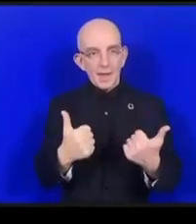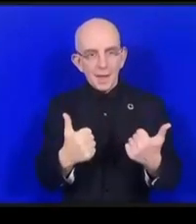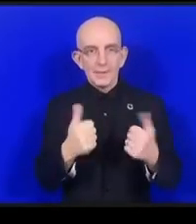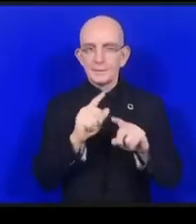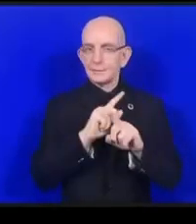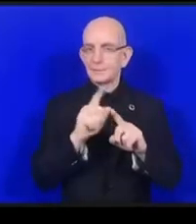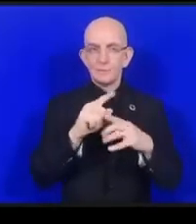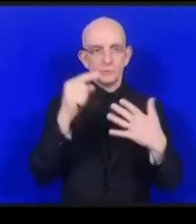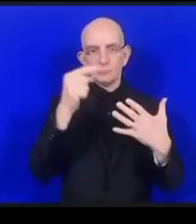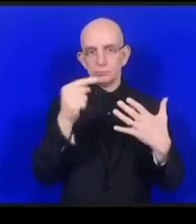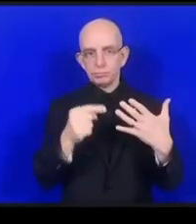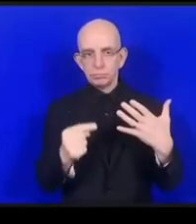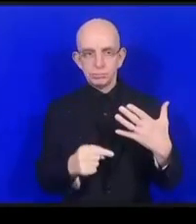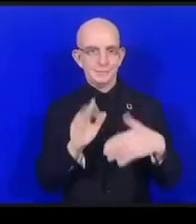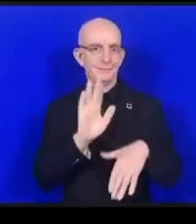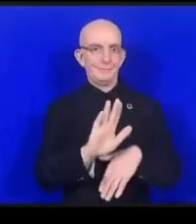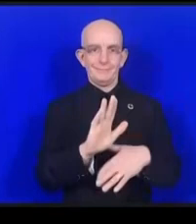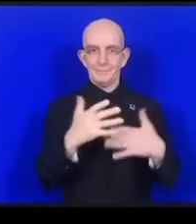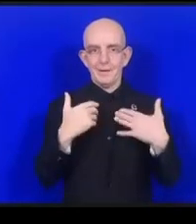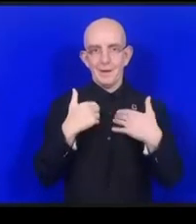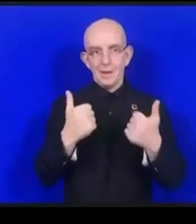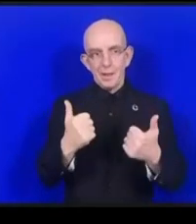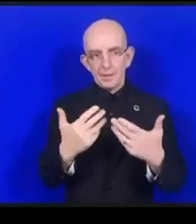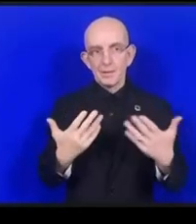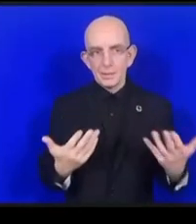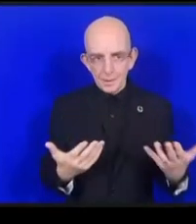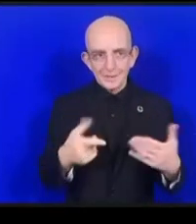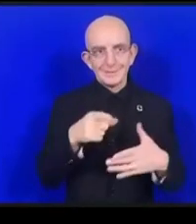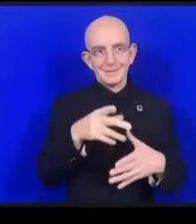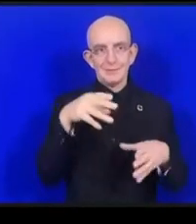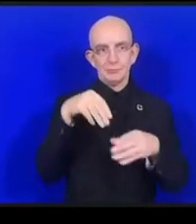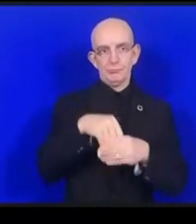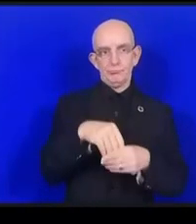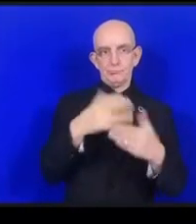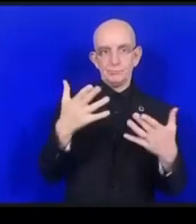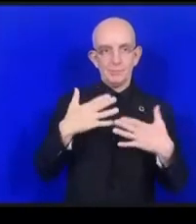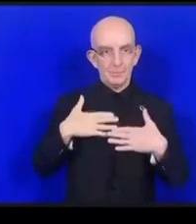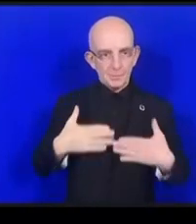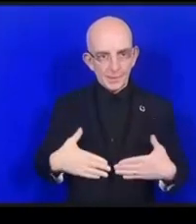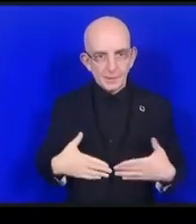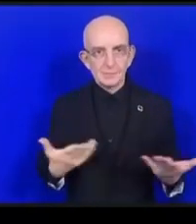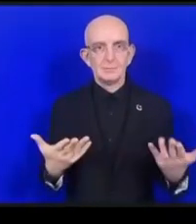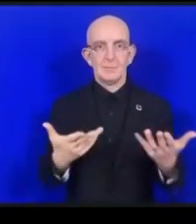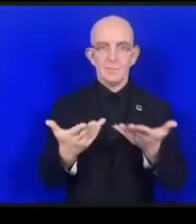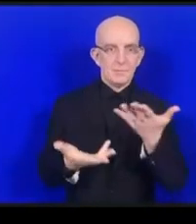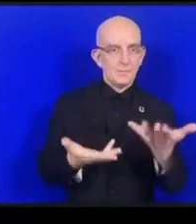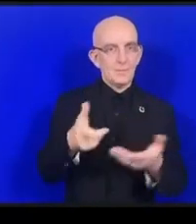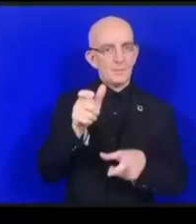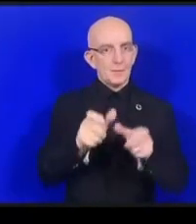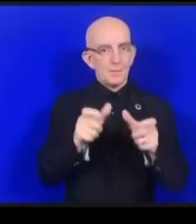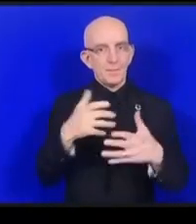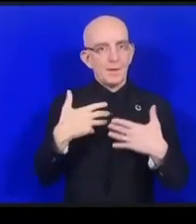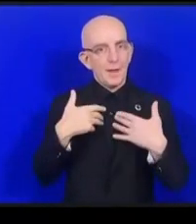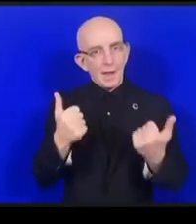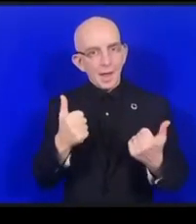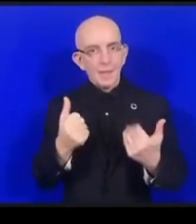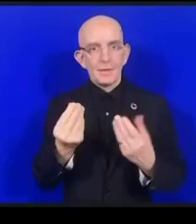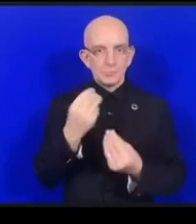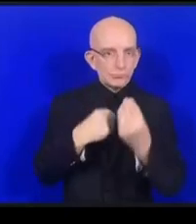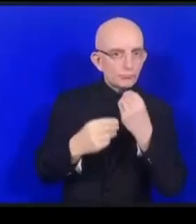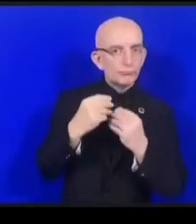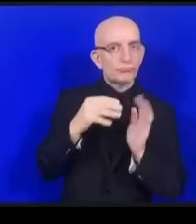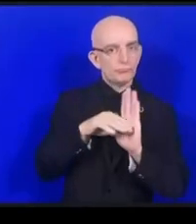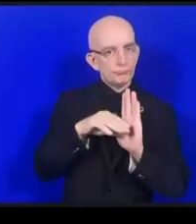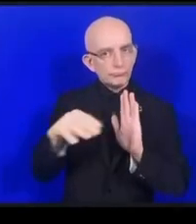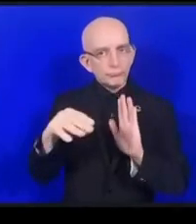целей задач и мы можем там тоже применить наши цели чистая энергия